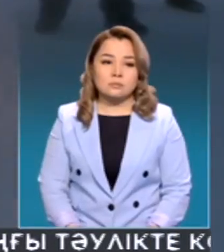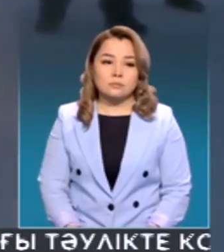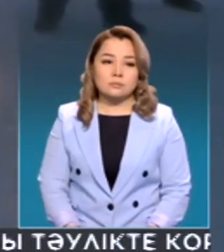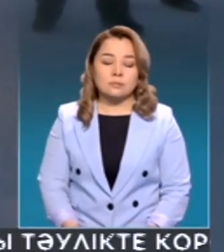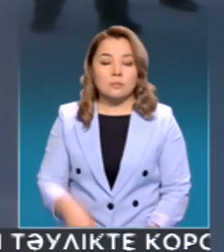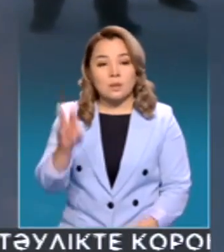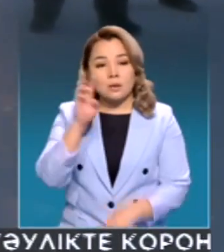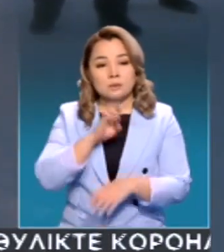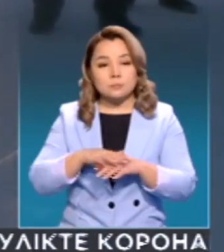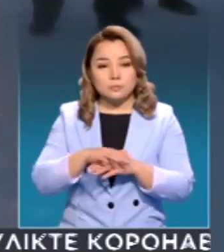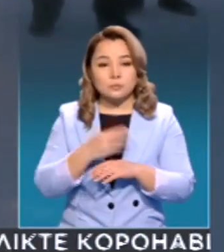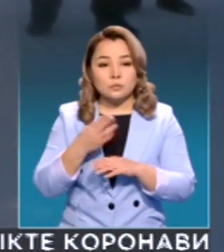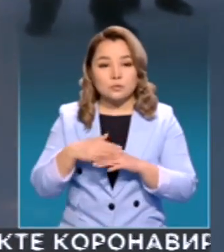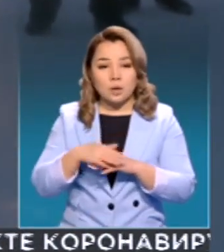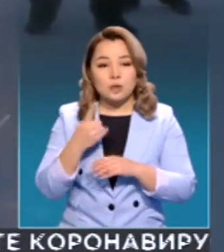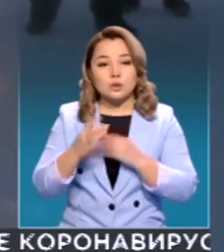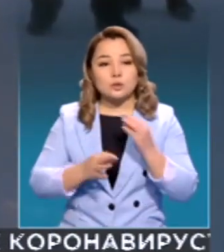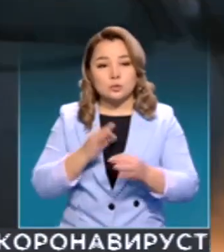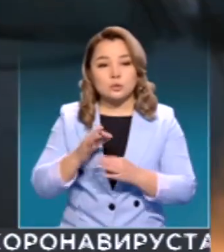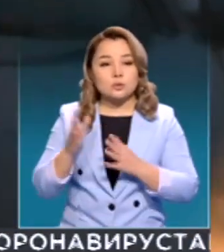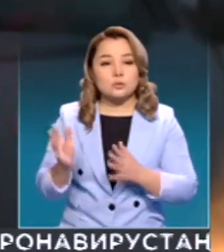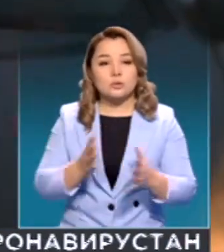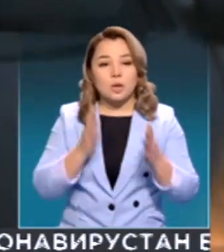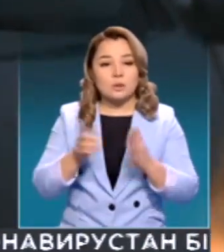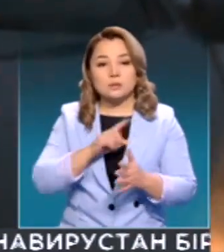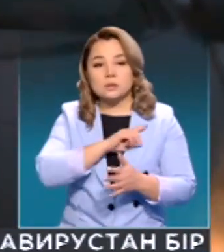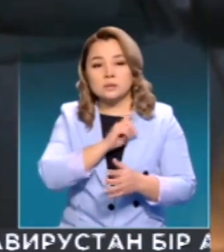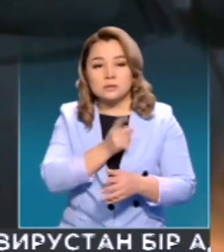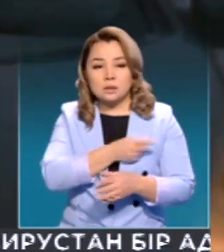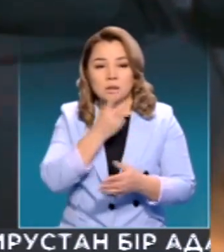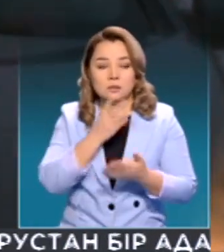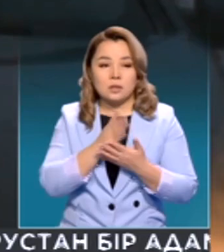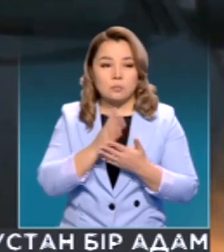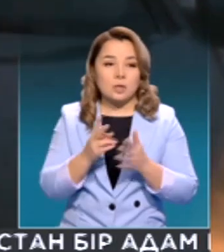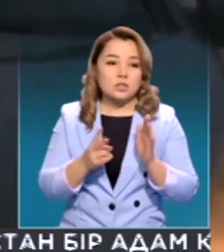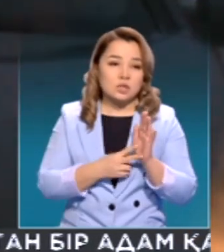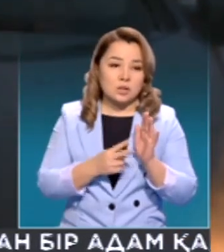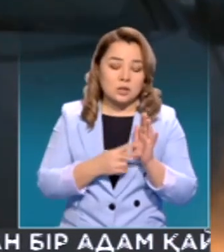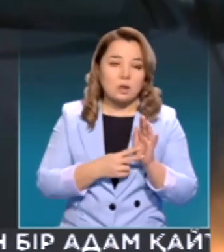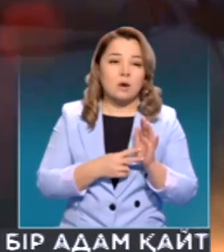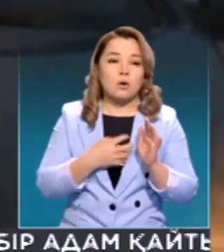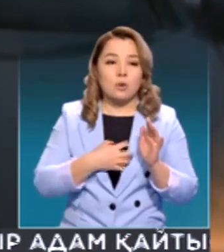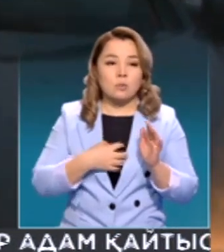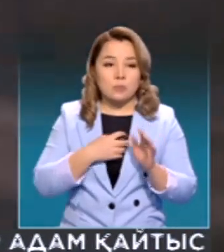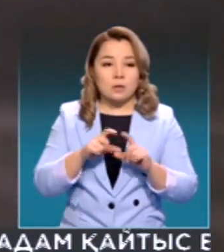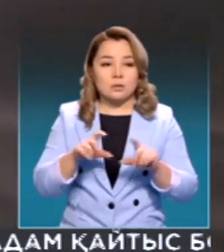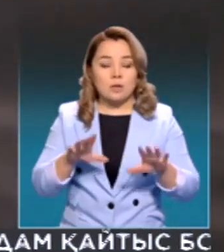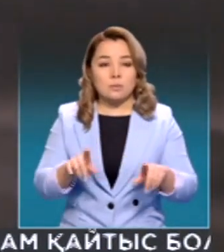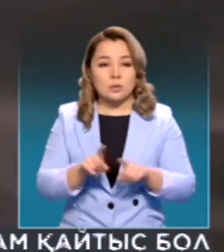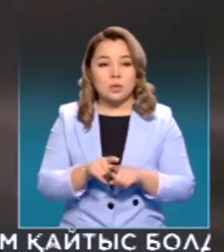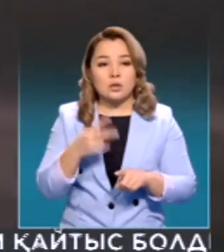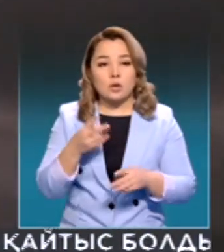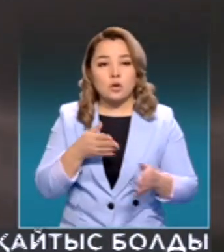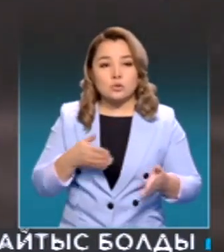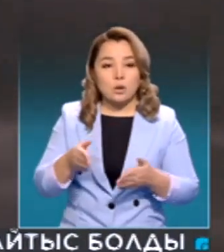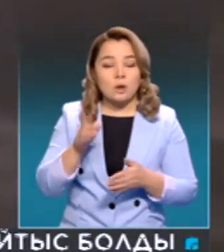Ал еліміздің шығысында соңғы үш тәулікте дауыл тоқтаусыз соғып тұр. Облыстық маңыздағы 7, ал республикалық дәрежедегі 2 жолдың біраз бөлігі уақытша жабылған.